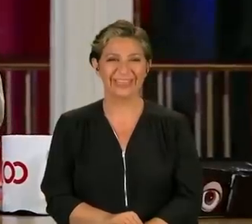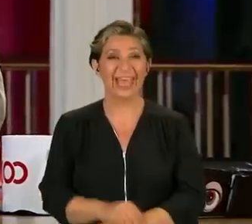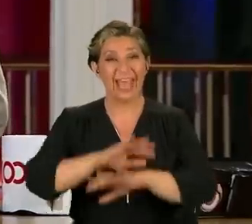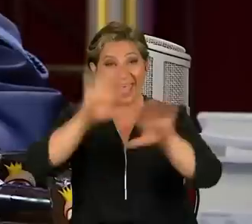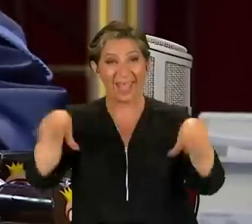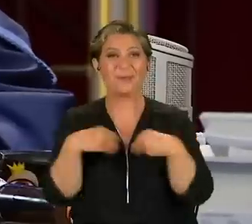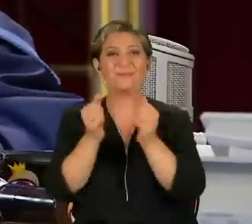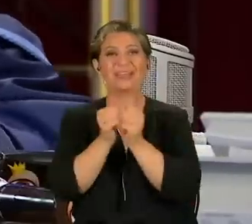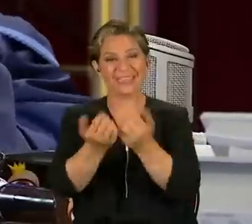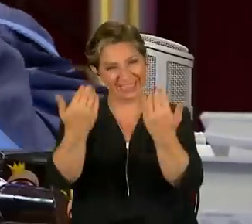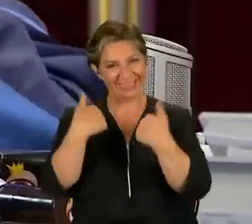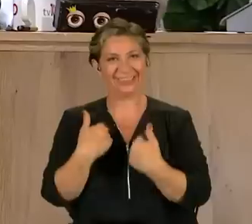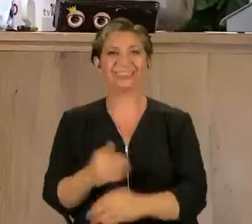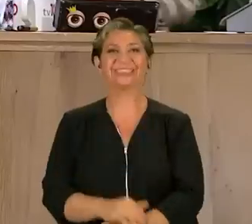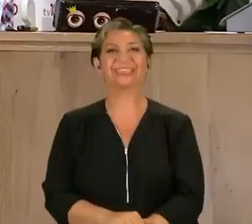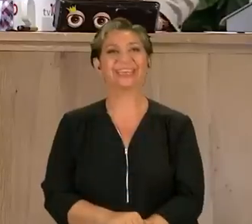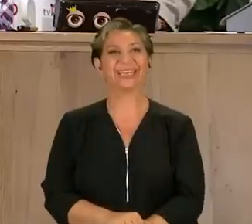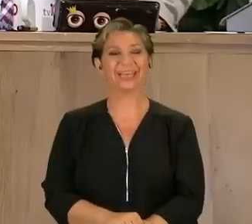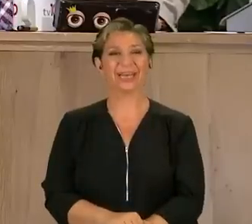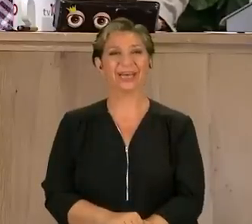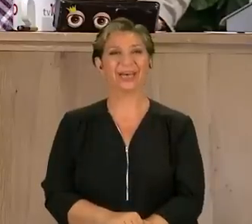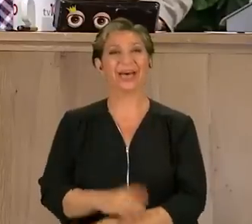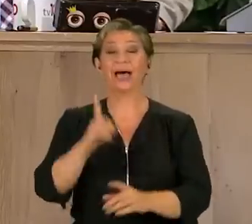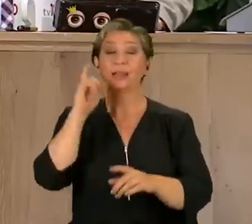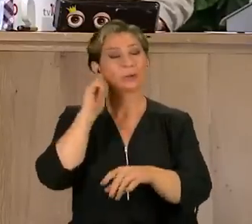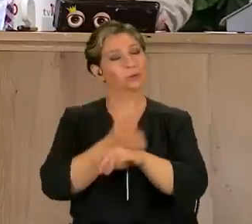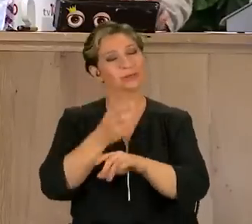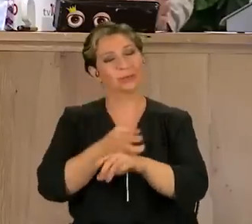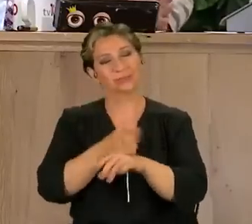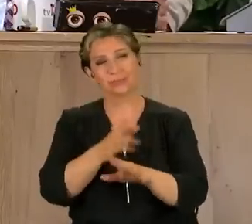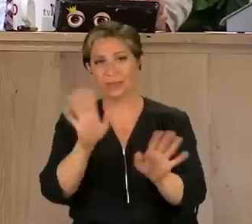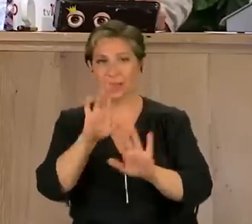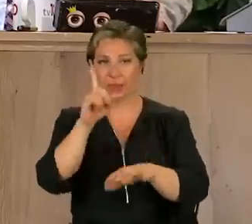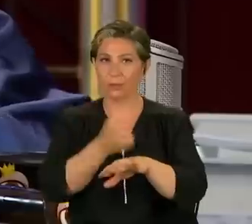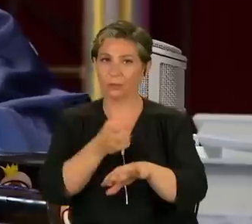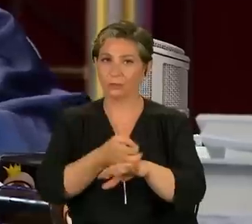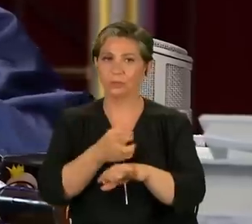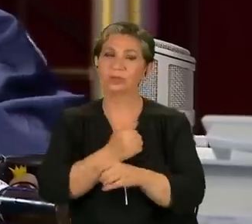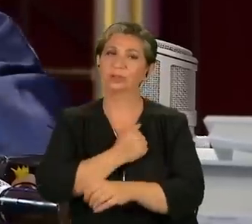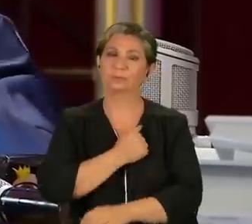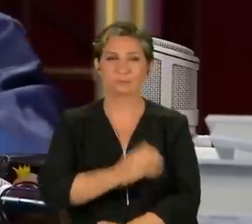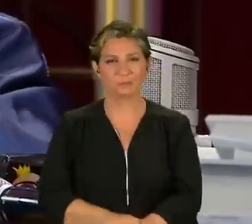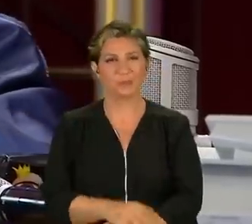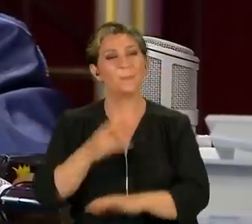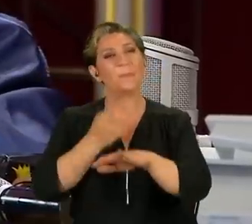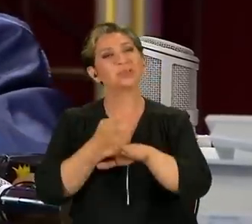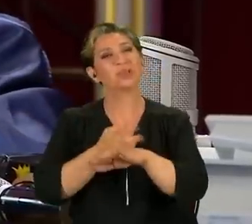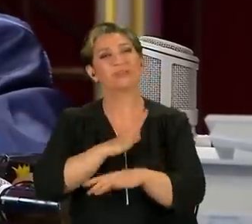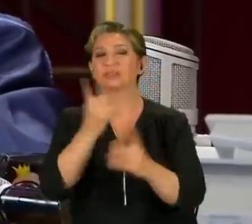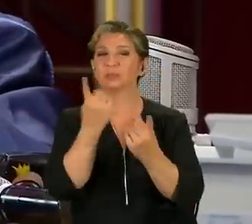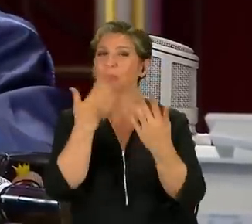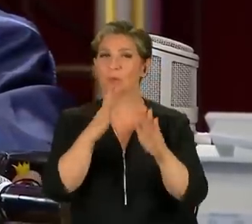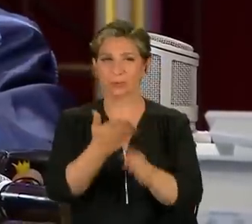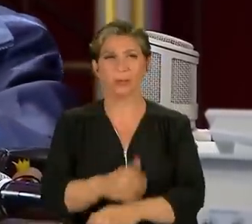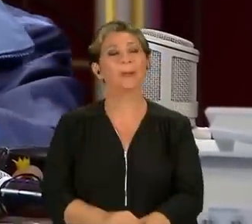Hep birlikte gelirsiniz. Allah göstermesin Allah korusun. Yahu Allah korusun canım efendim benim. Maşallahım var hiçbir şeyim